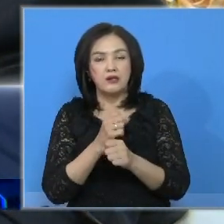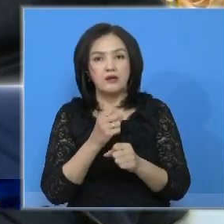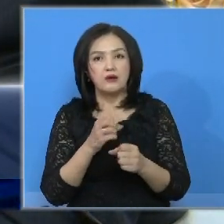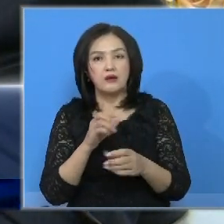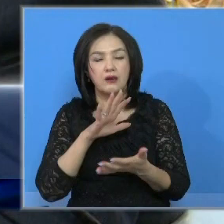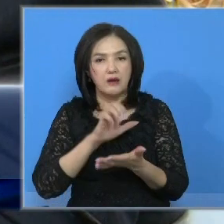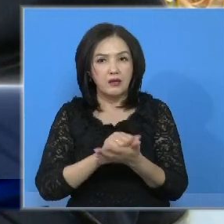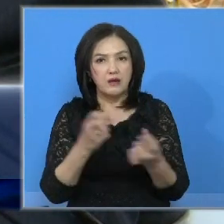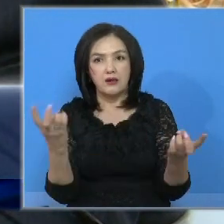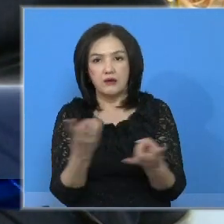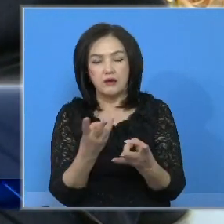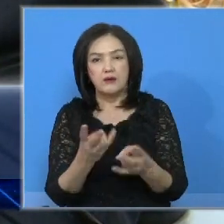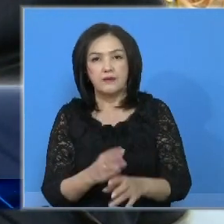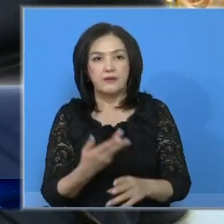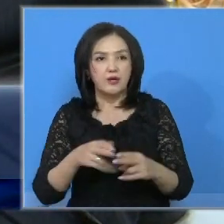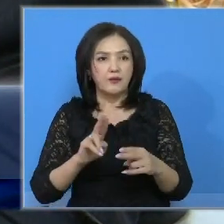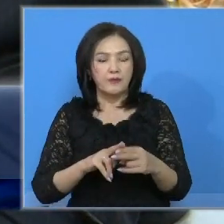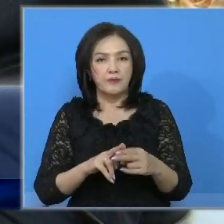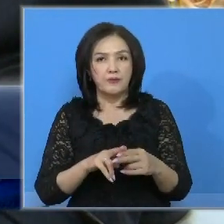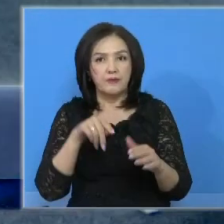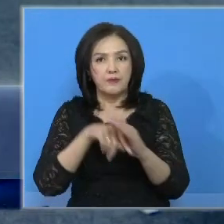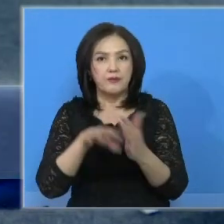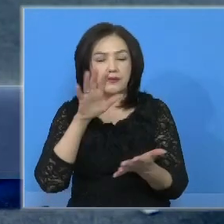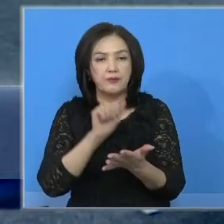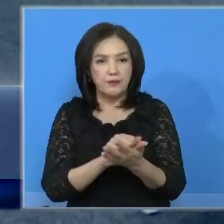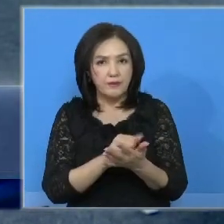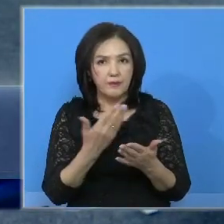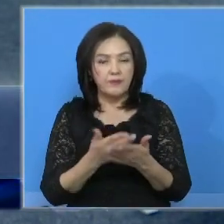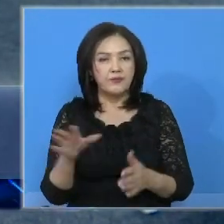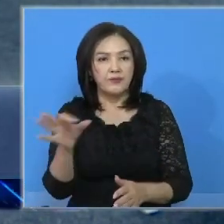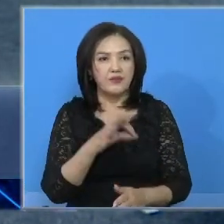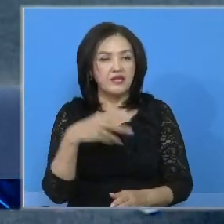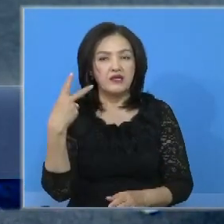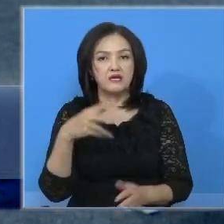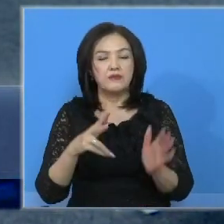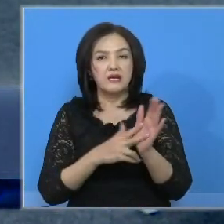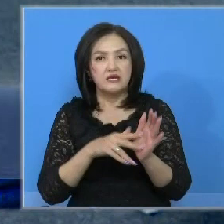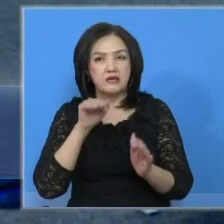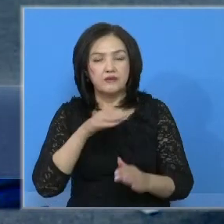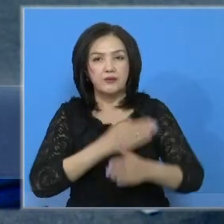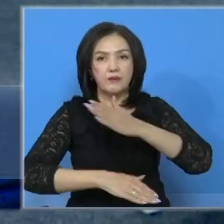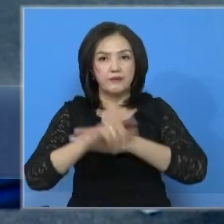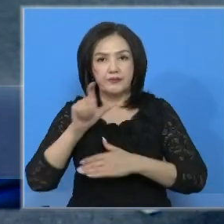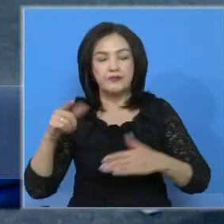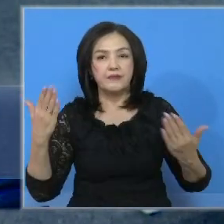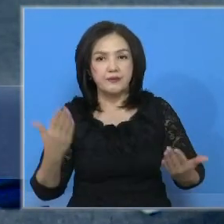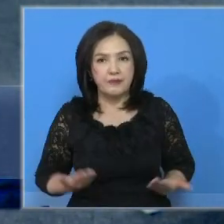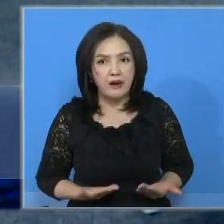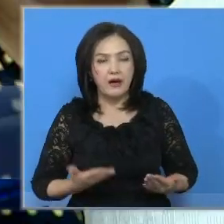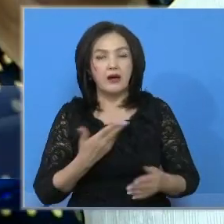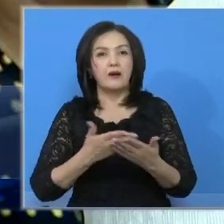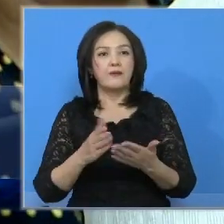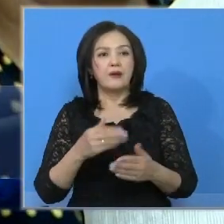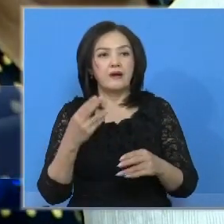болыңдар. Мен бұл мәселемен терең айналысамын. Айта кетейік, облыста 28 мыңнан аса мүмкіндігі шектеулі жан бар.